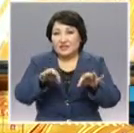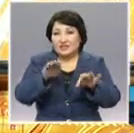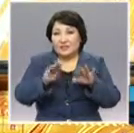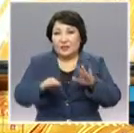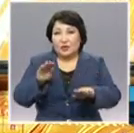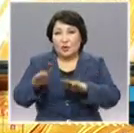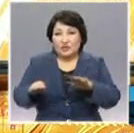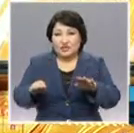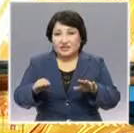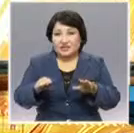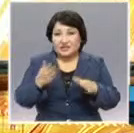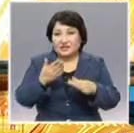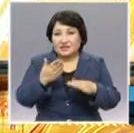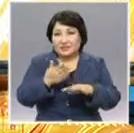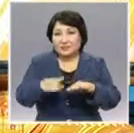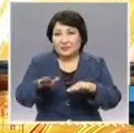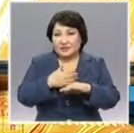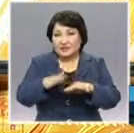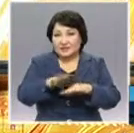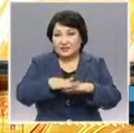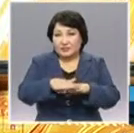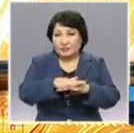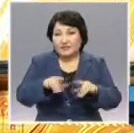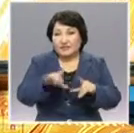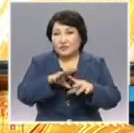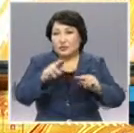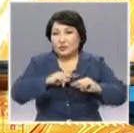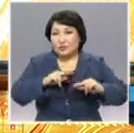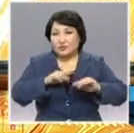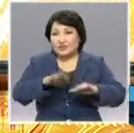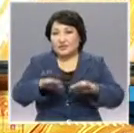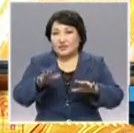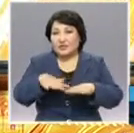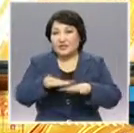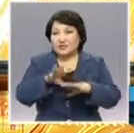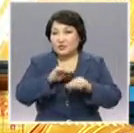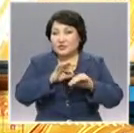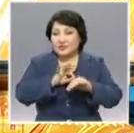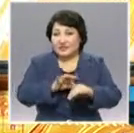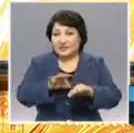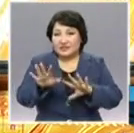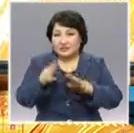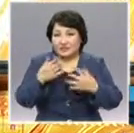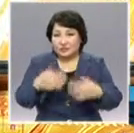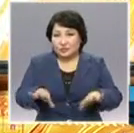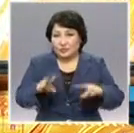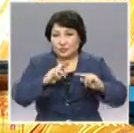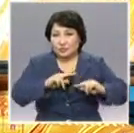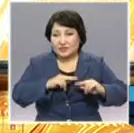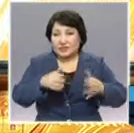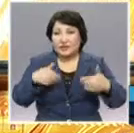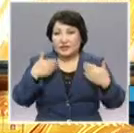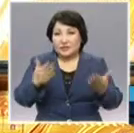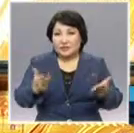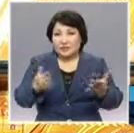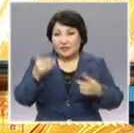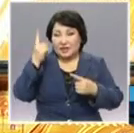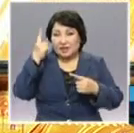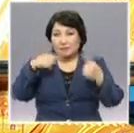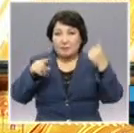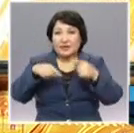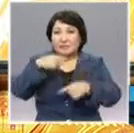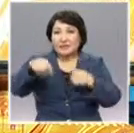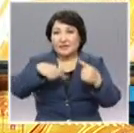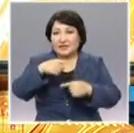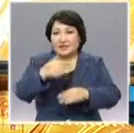площадки, игровые площадки, это все мою работу сделали. Сейчас к нам обращаются тоже предприниматели, которые хотели бы